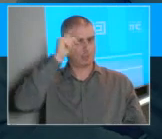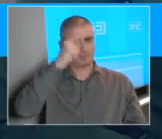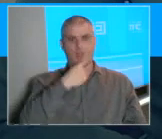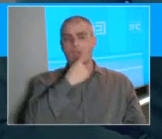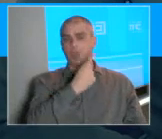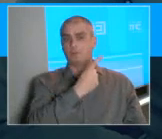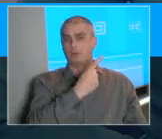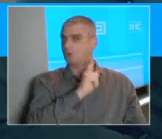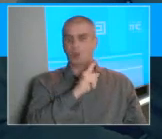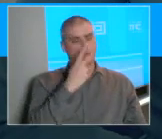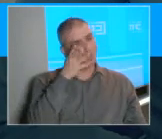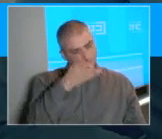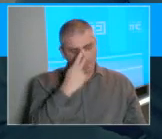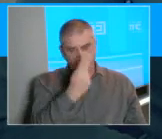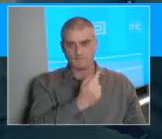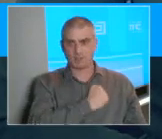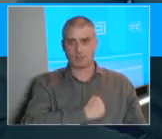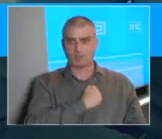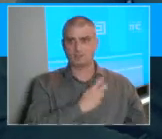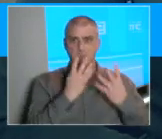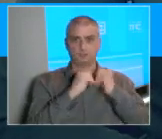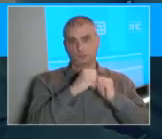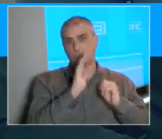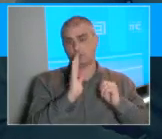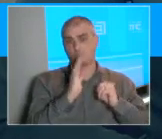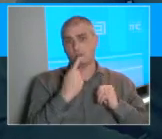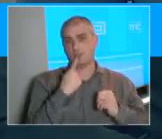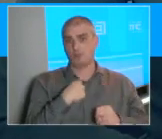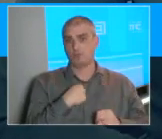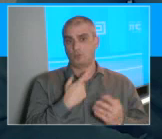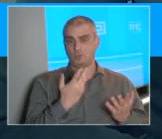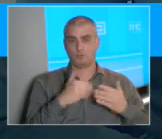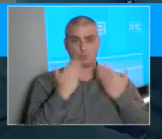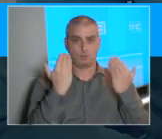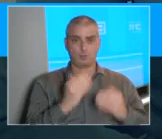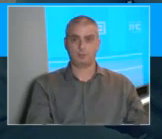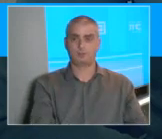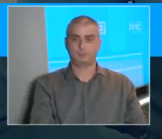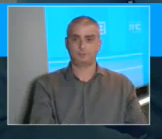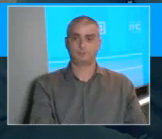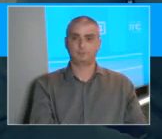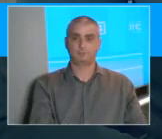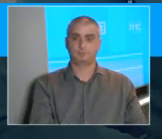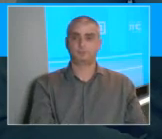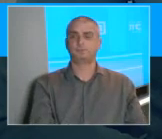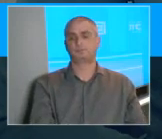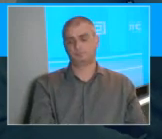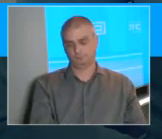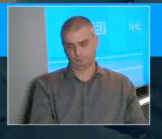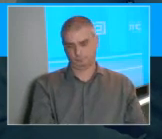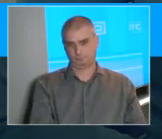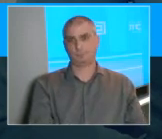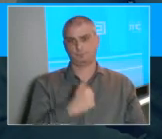חולדאי, לא ביקר עדיין אצל המשפחות, כך הם אמרו לפחות בבוקר היום. אז אני יצאתי